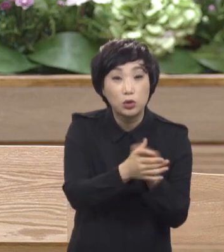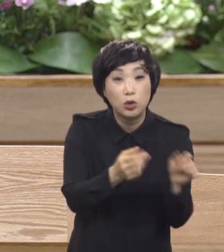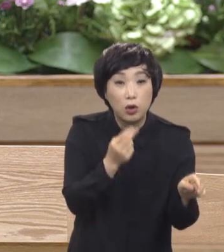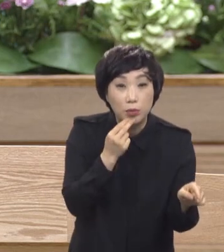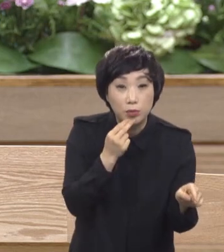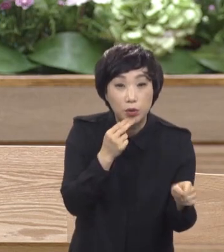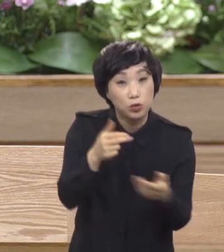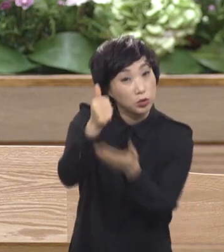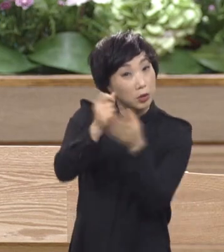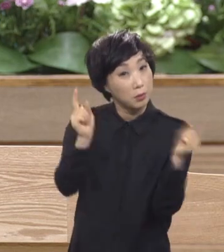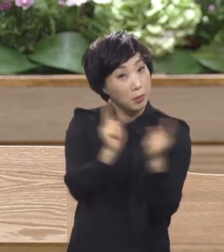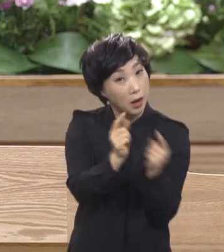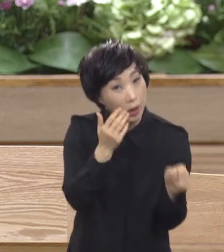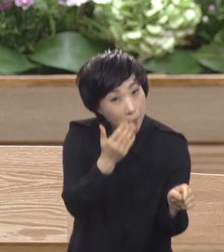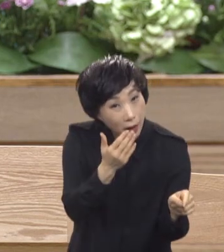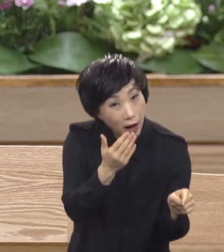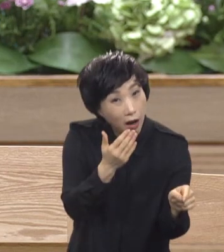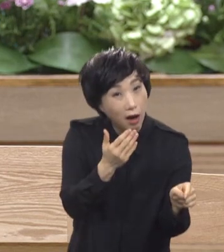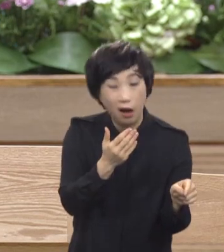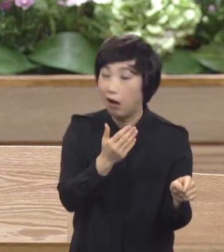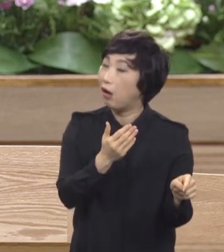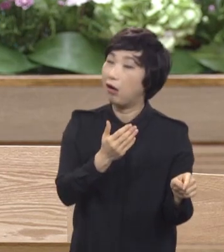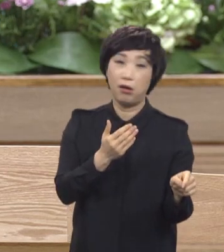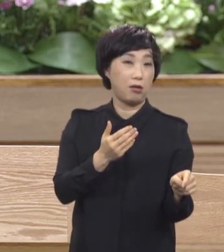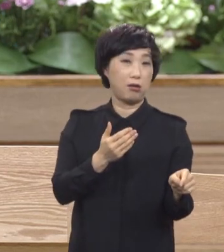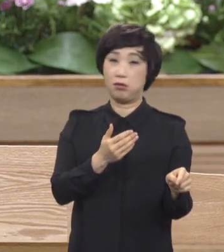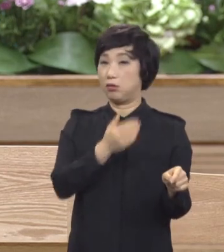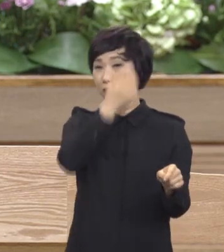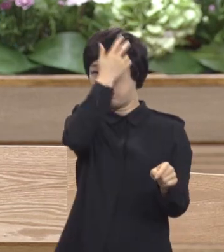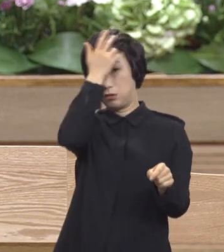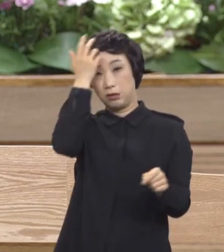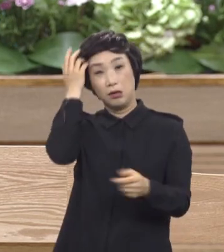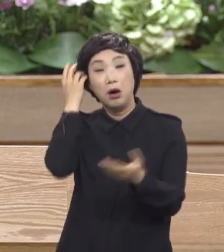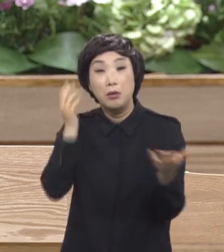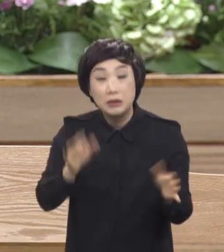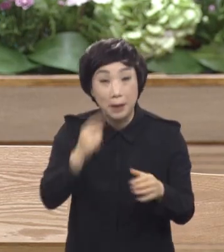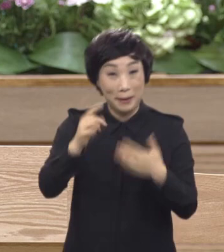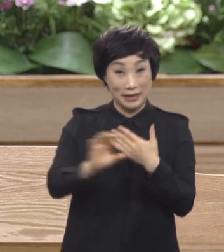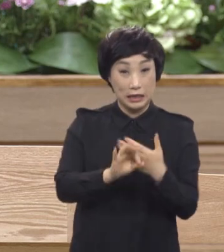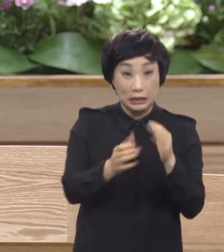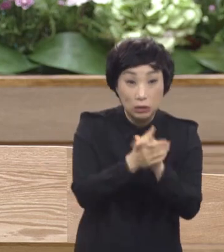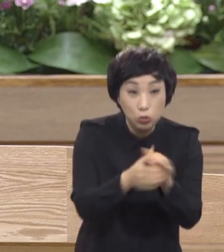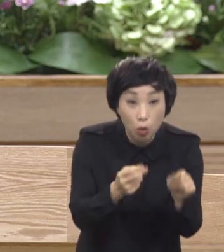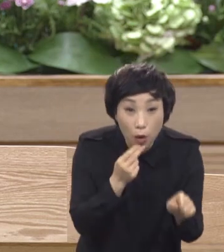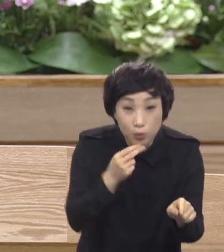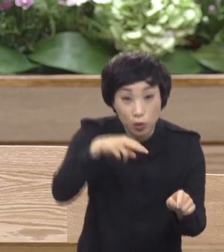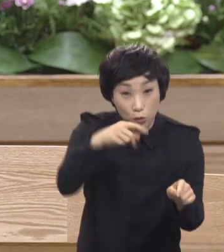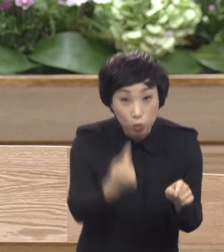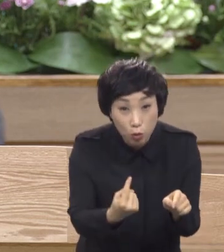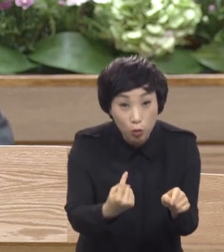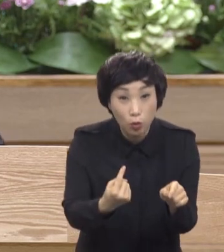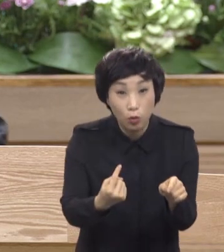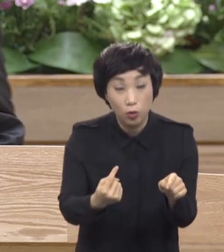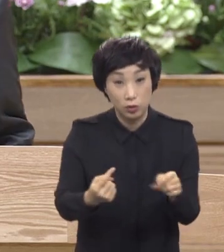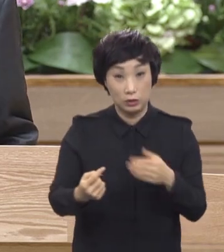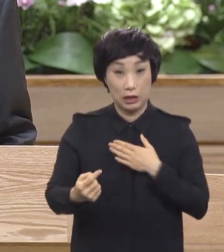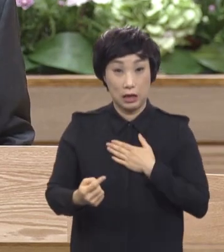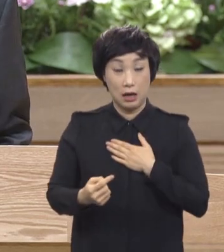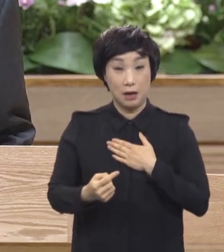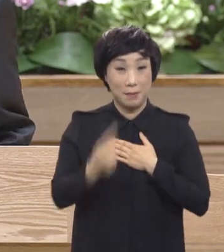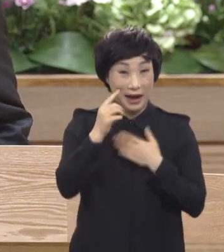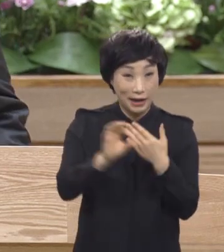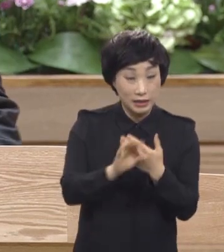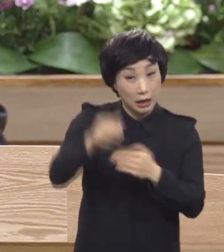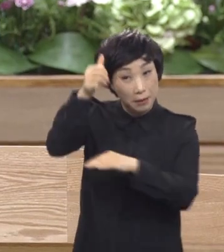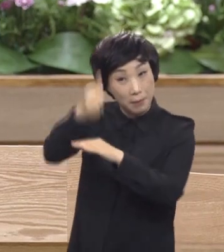주님을 만날 수 있느냐 하는 데에 대해서 만약에 기도하지 않아도 내가 만약에